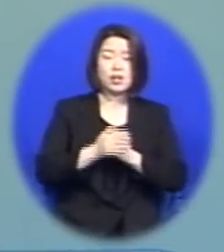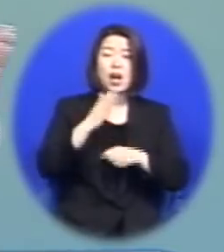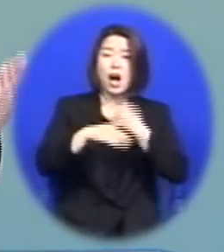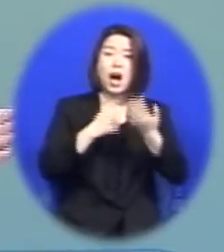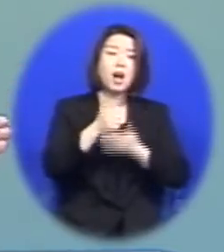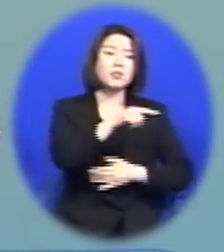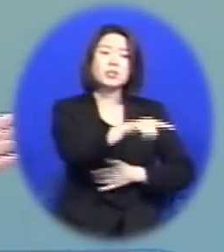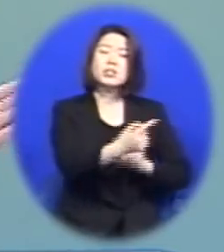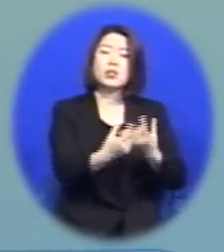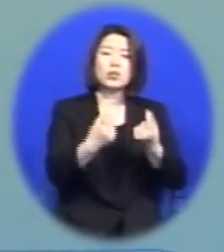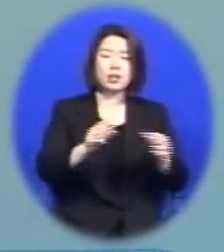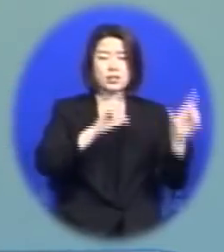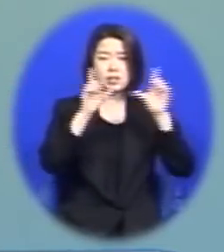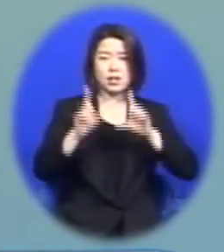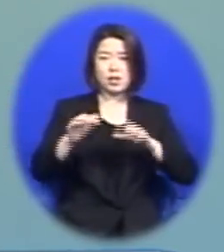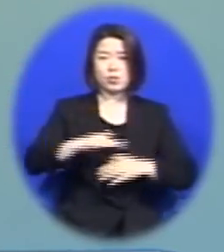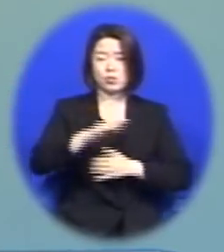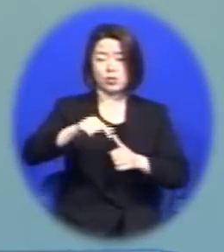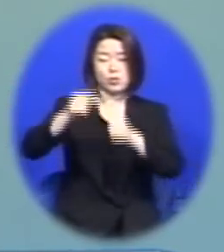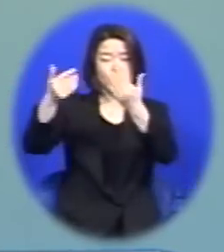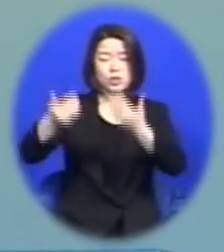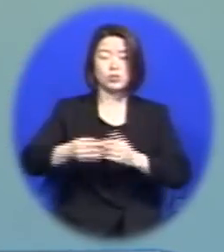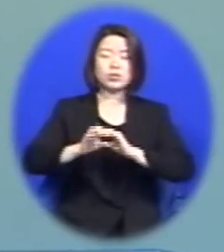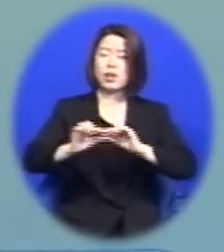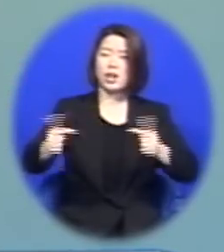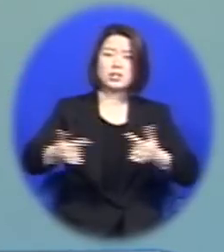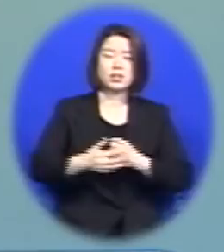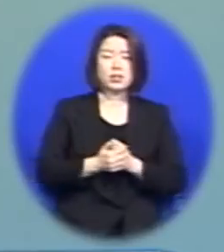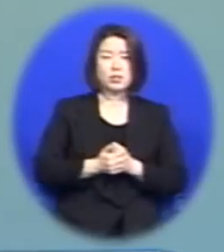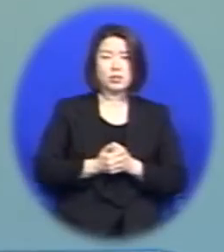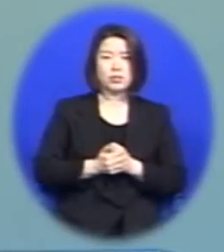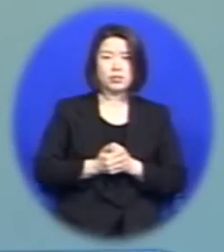하나님의 이렇게 살라고 우리를 구원해 주신 거 아니거든요